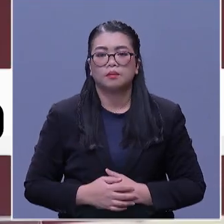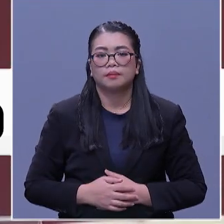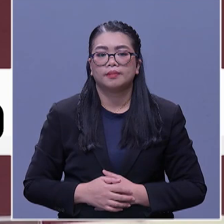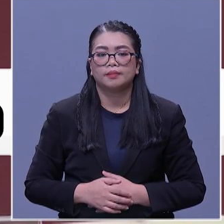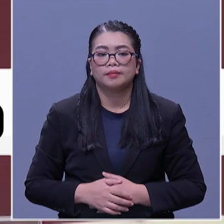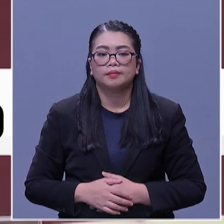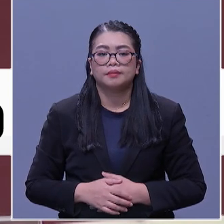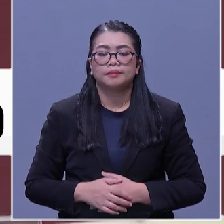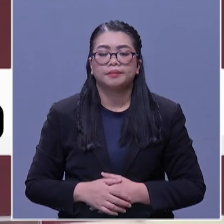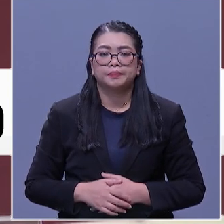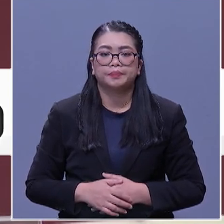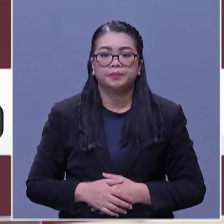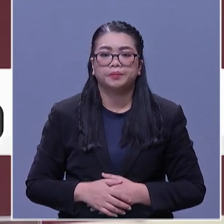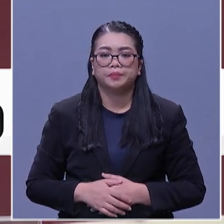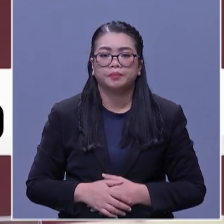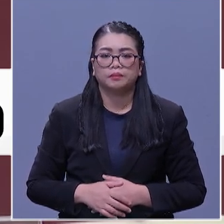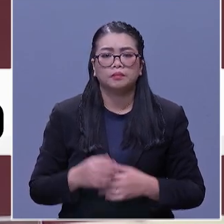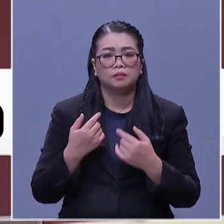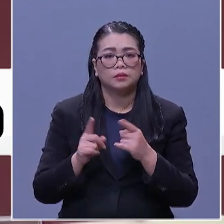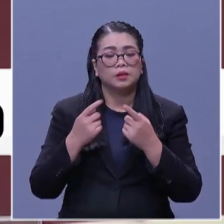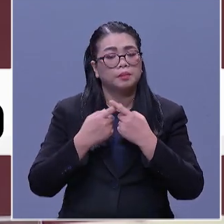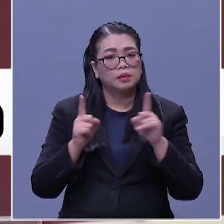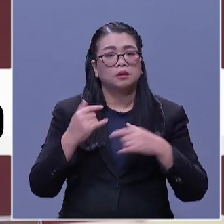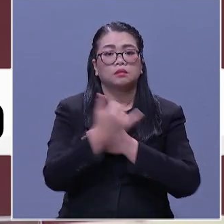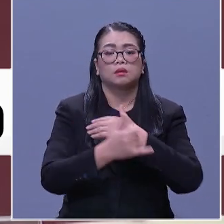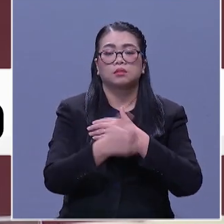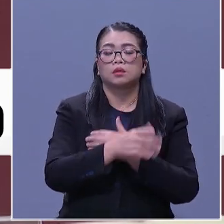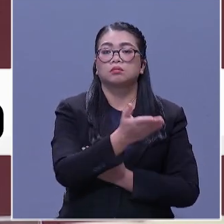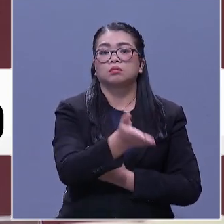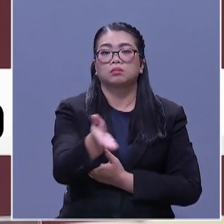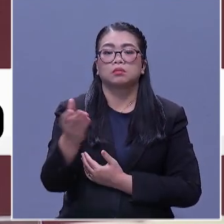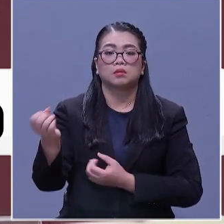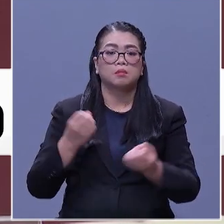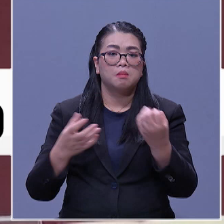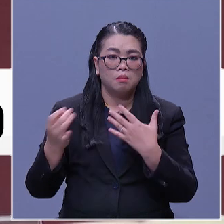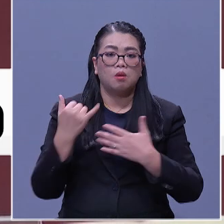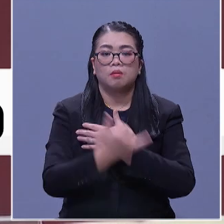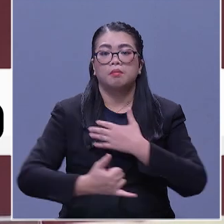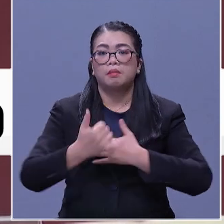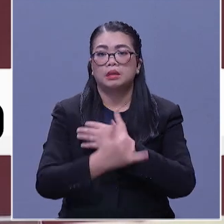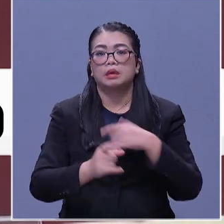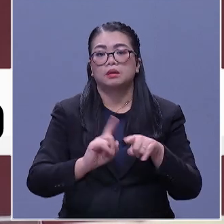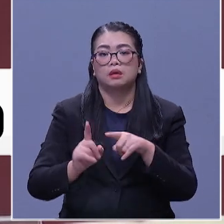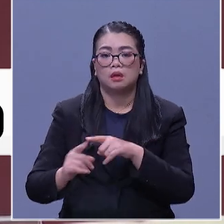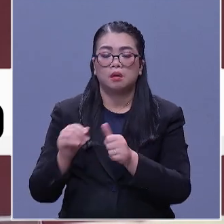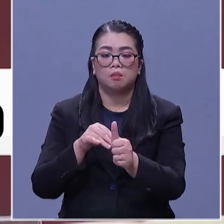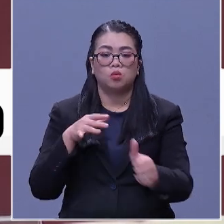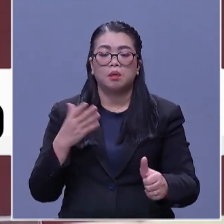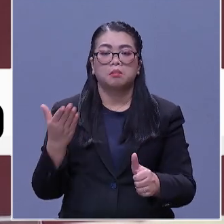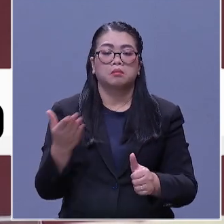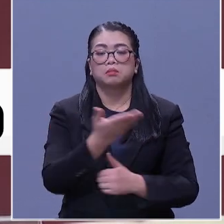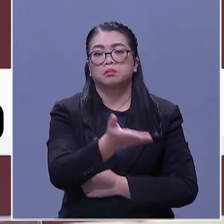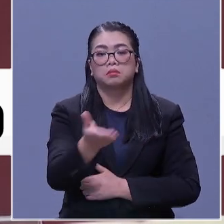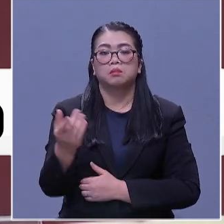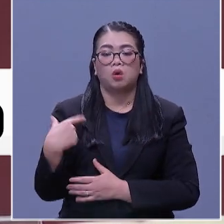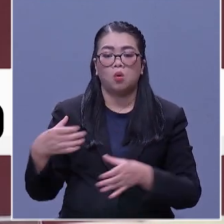ซึ่งข้อแปลกใจอีกข้อนึงก็คือว่าได้รับทราบจากท่านผู้นำเนี่ยว่าจริง